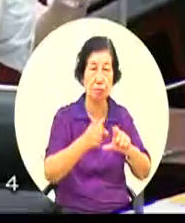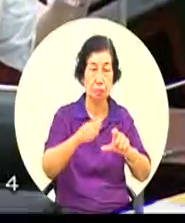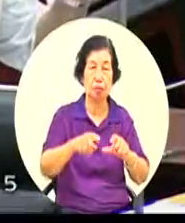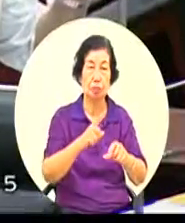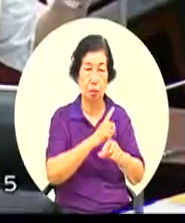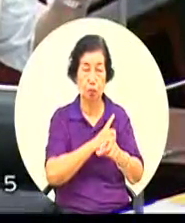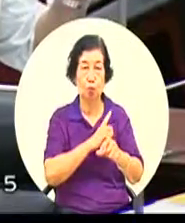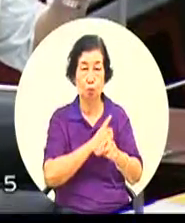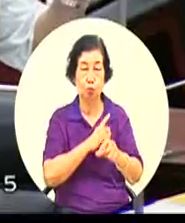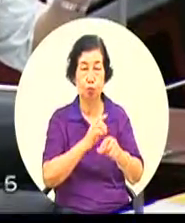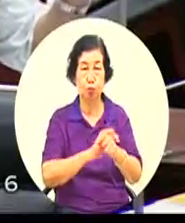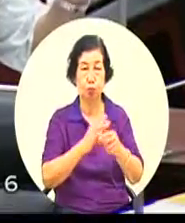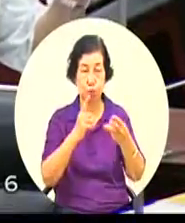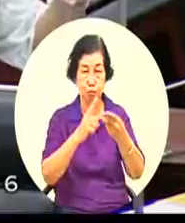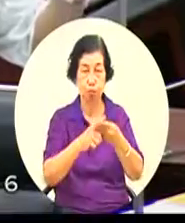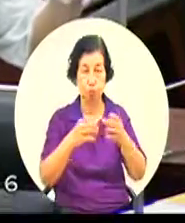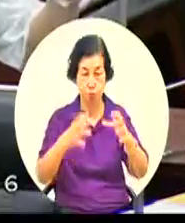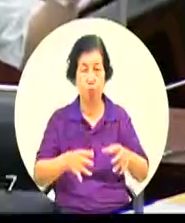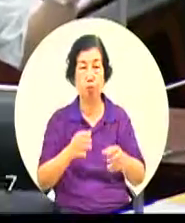有因有去，